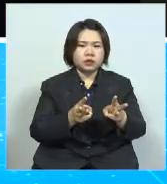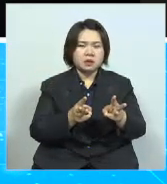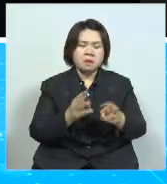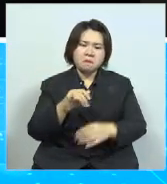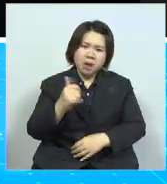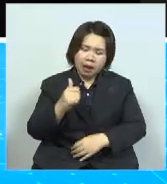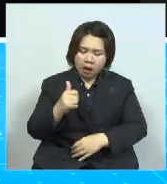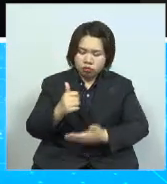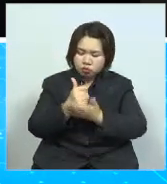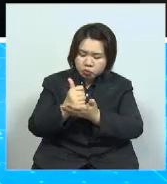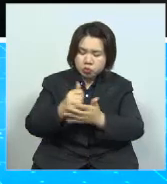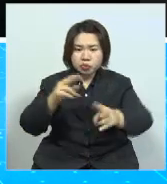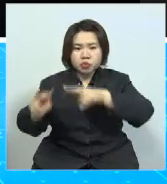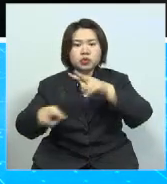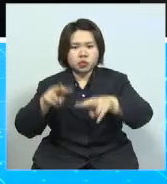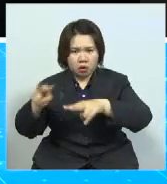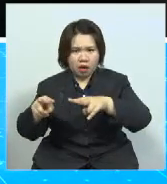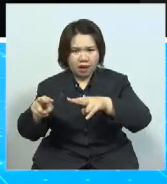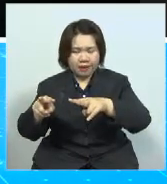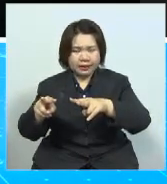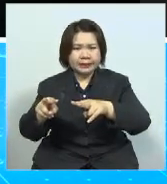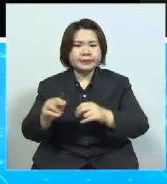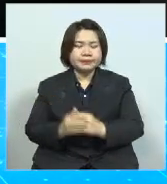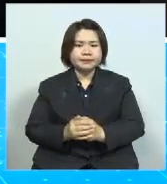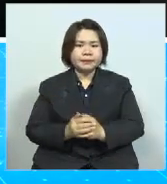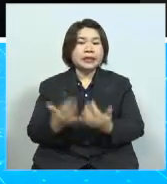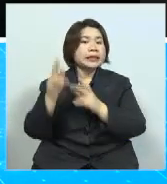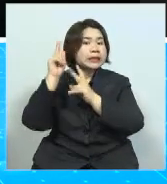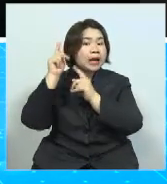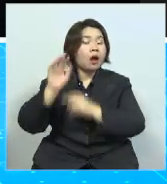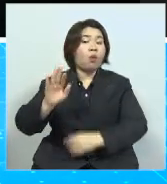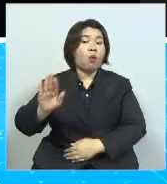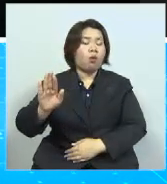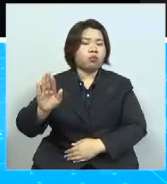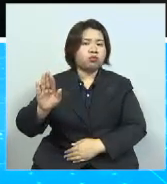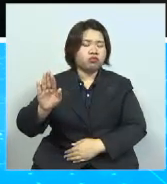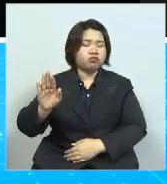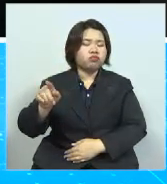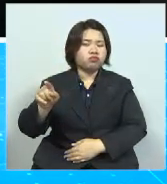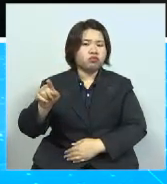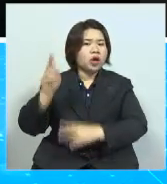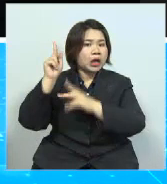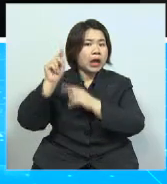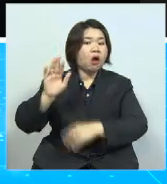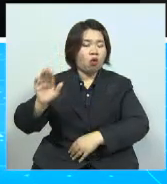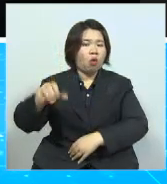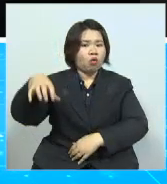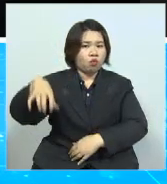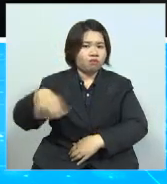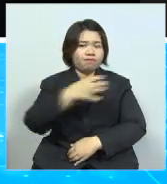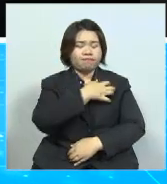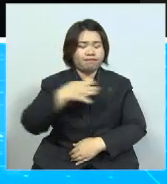ดูแลสถานการณ์นะฮะก็อันนี้มาจากอันนี้เป็นข่าวมาจากทางภาคของทางสำนักประธ